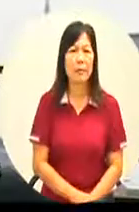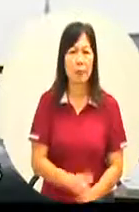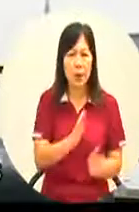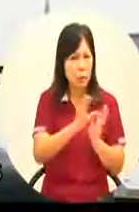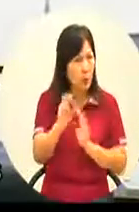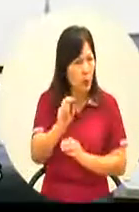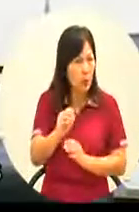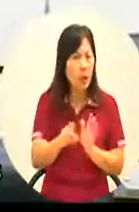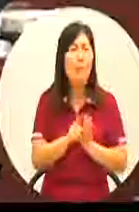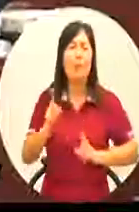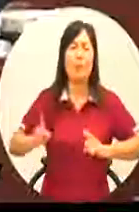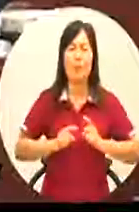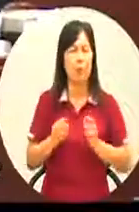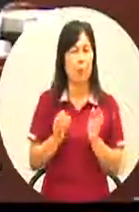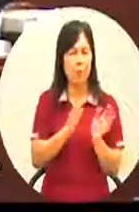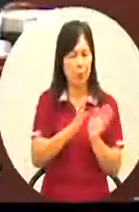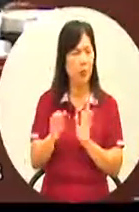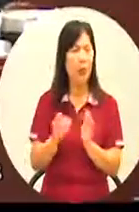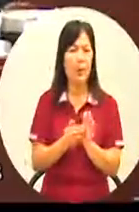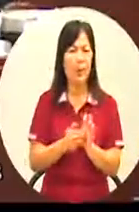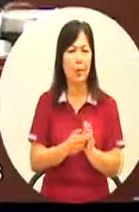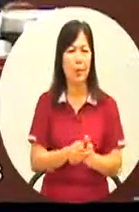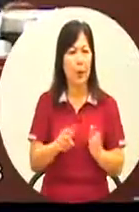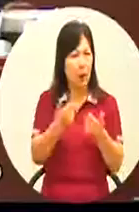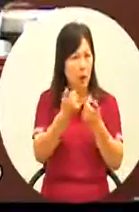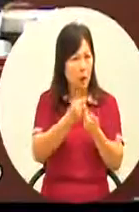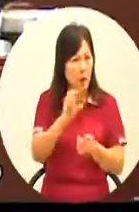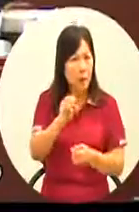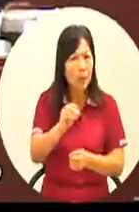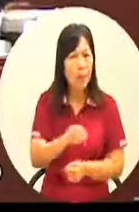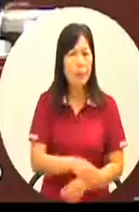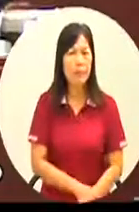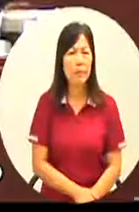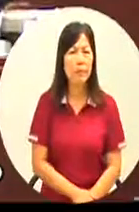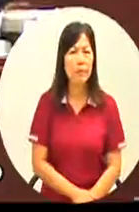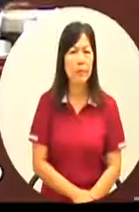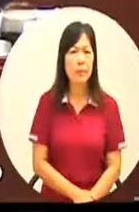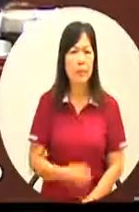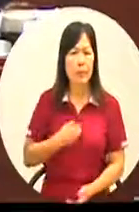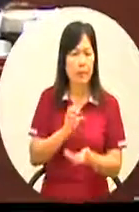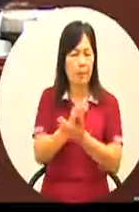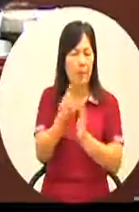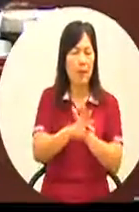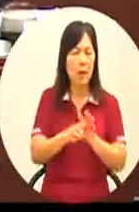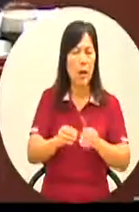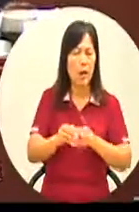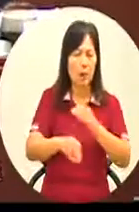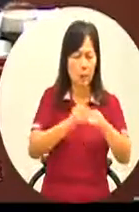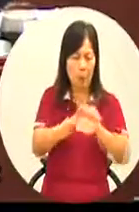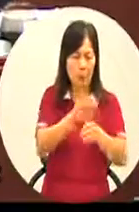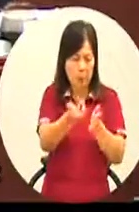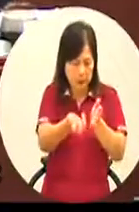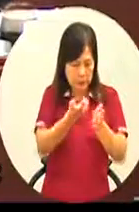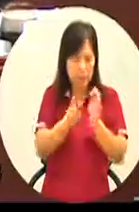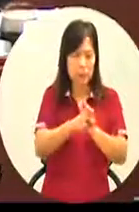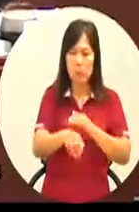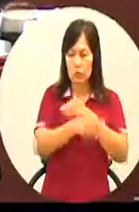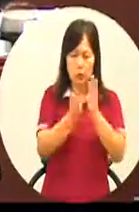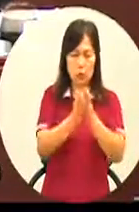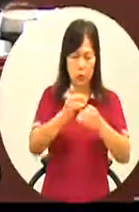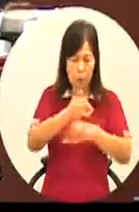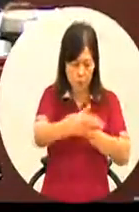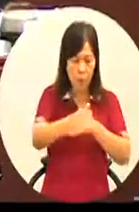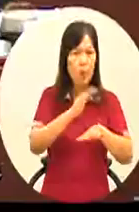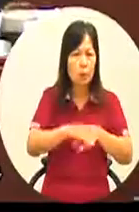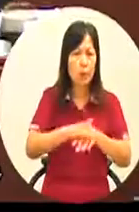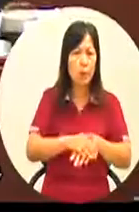就我们随时都有在准备，但是我们 有没有开会？ 但是我们跟议员报告好，我们如果要完成之前，我们会完成所有的行政程序，但是